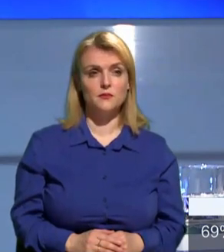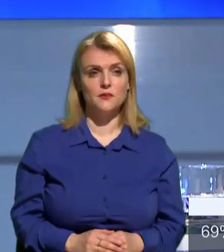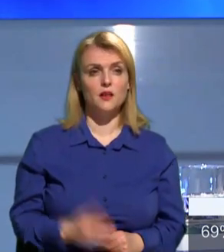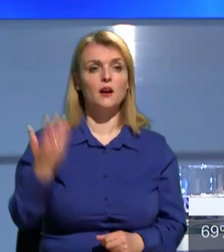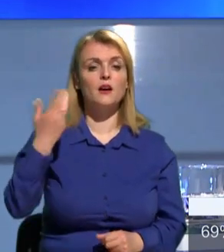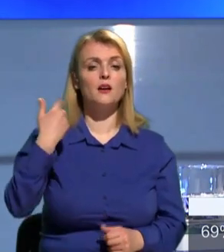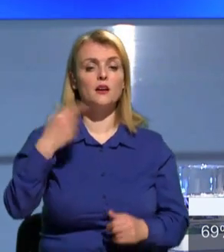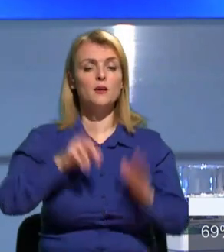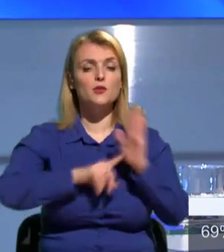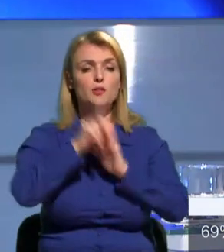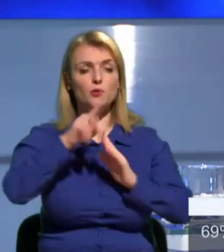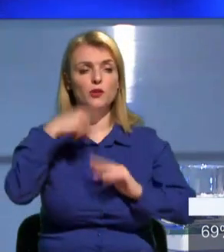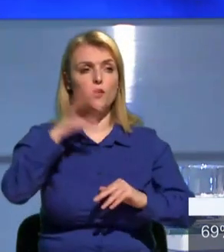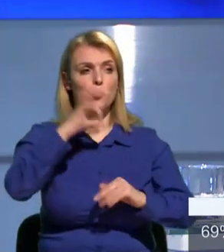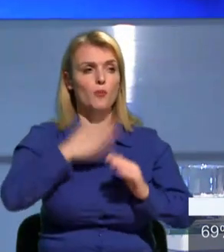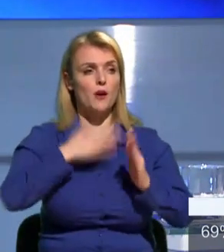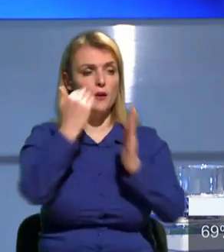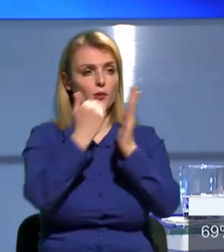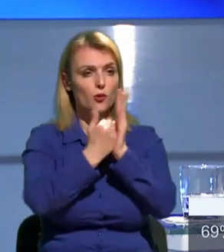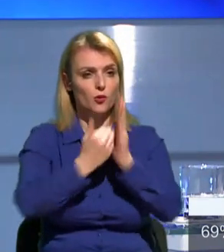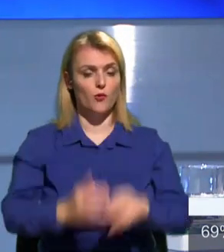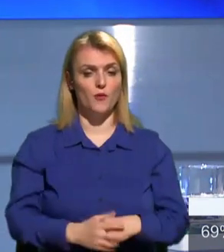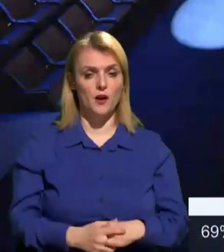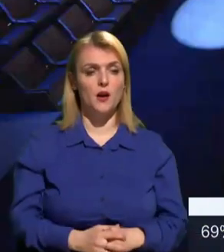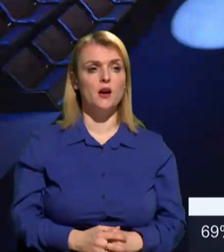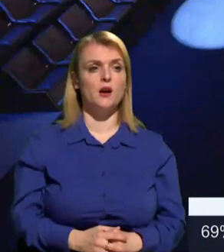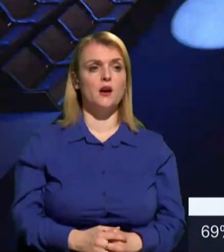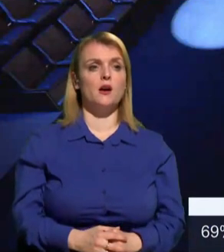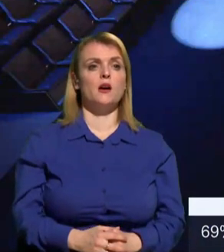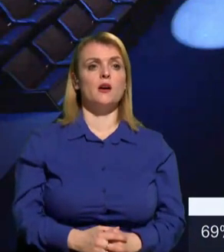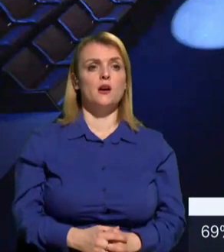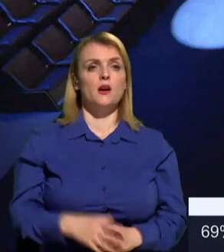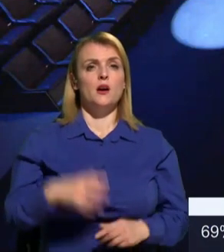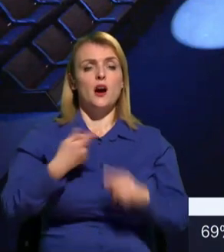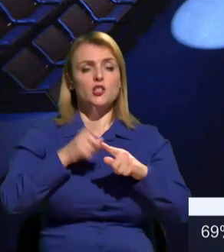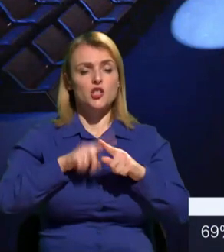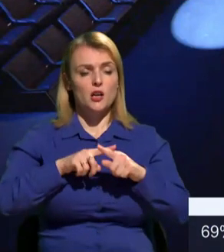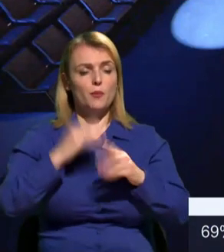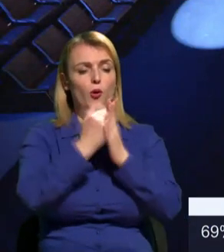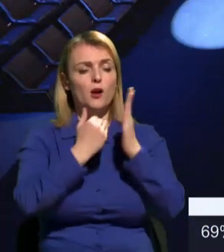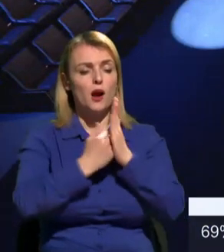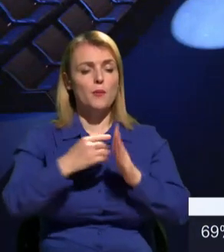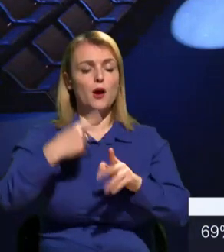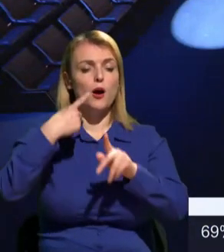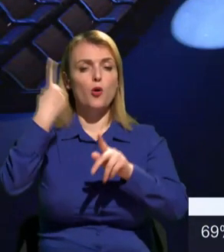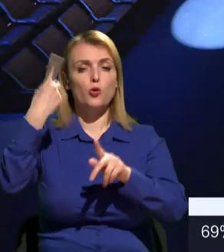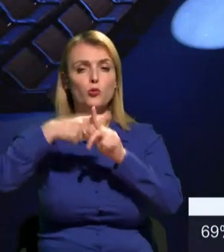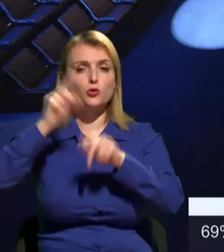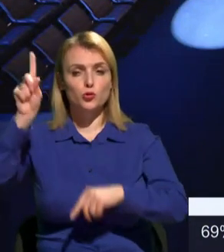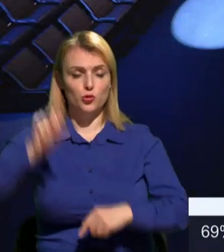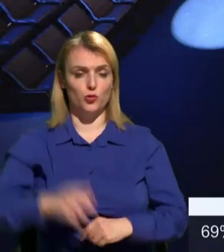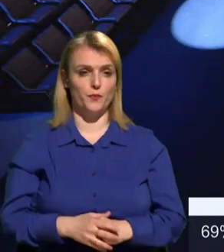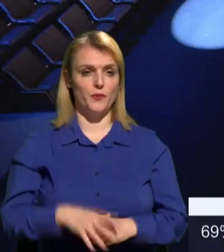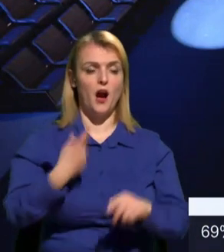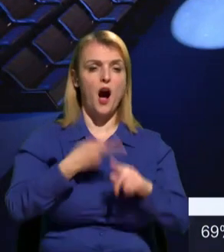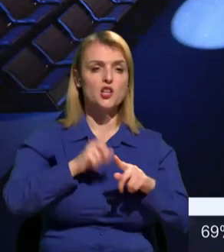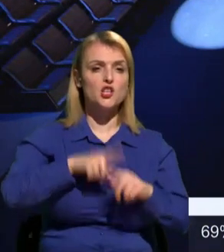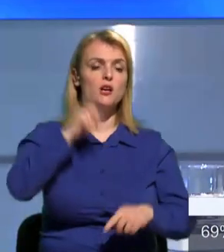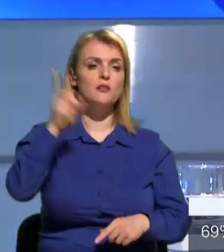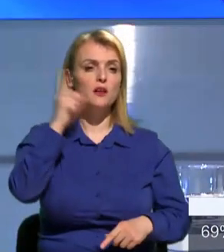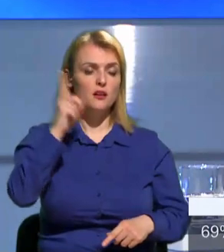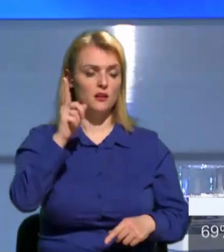prezentarea platformei mele. Și cu acele programe PARE 1+1. Și cu acele programe de abilitare a tinerilor care doresc să investească în propria